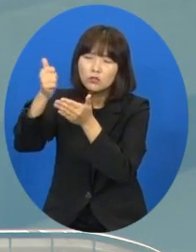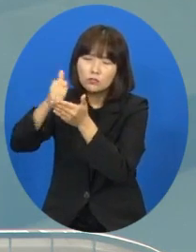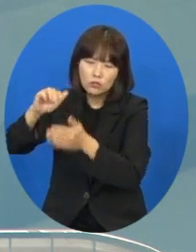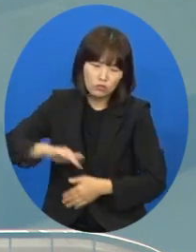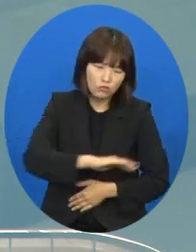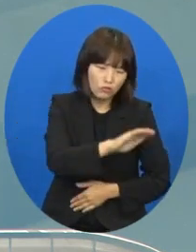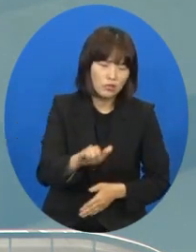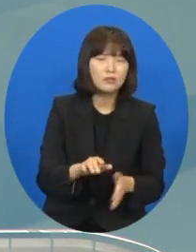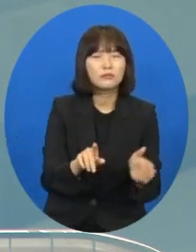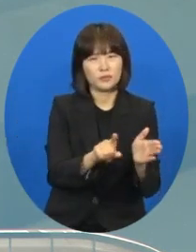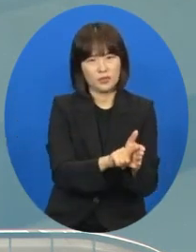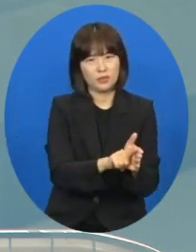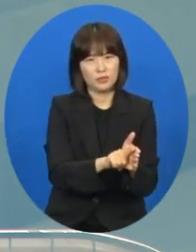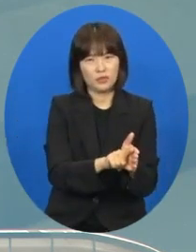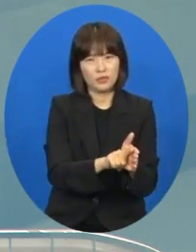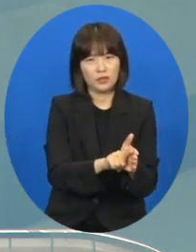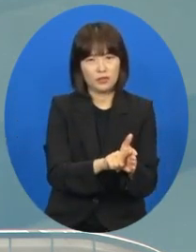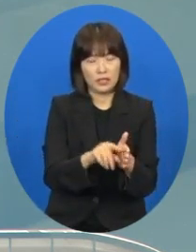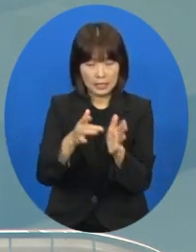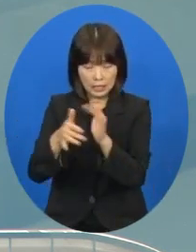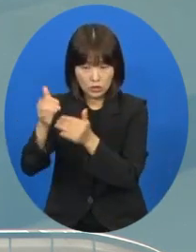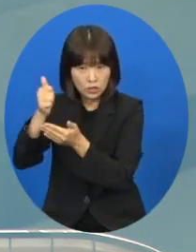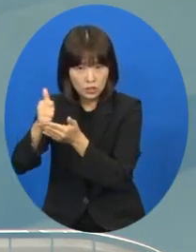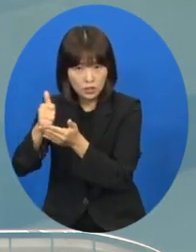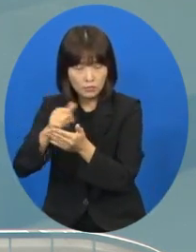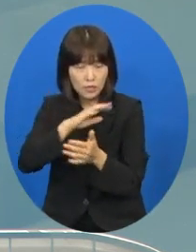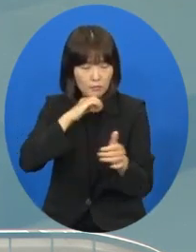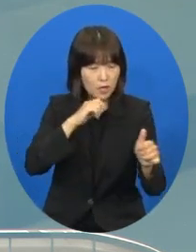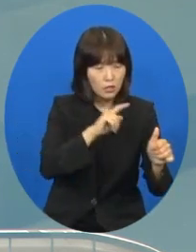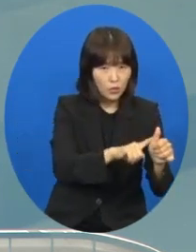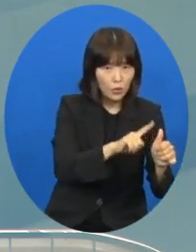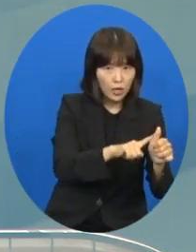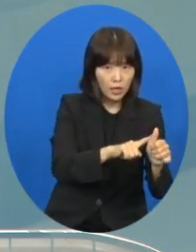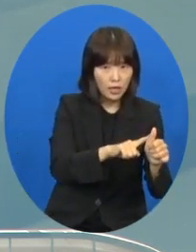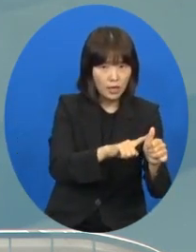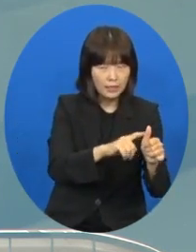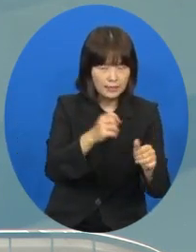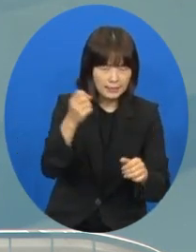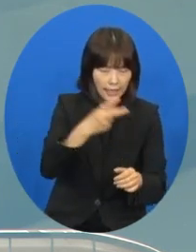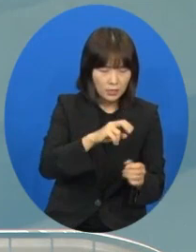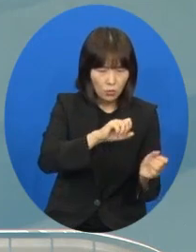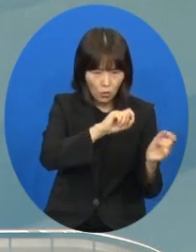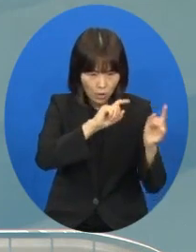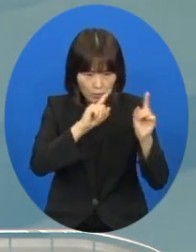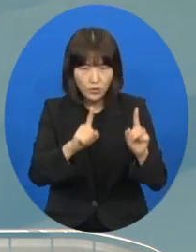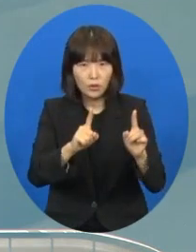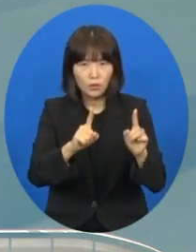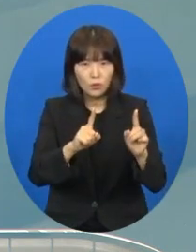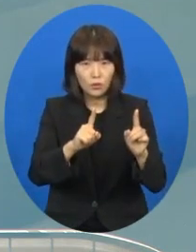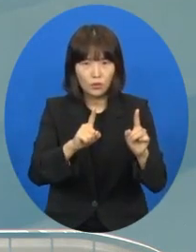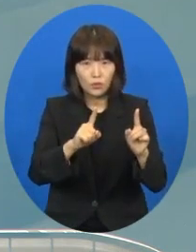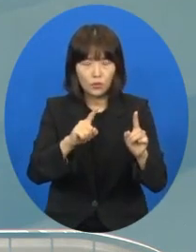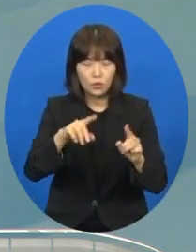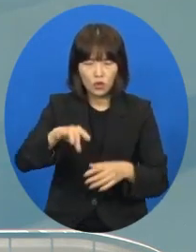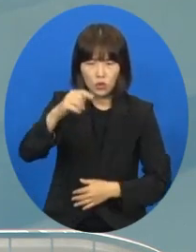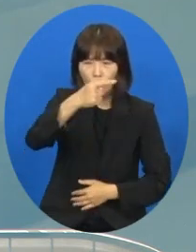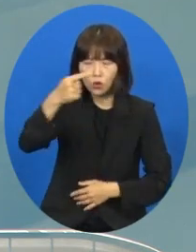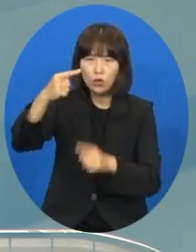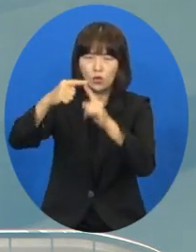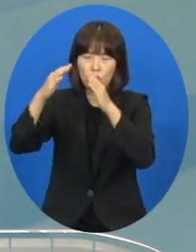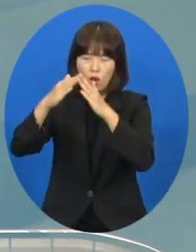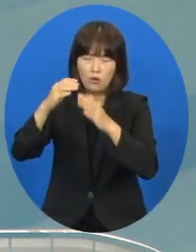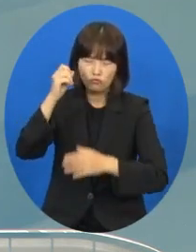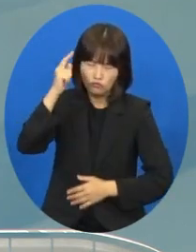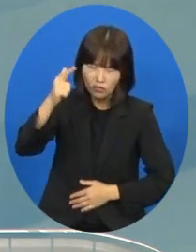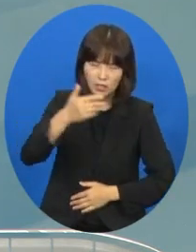거예요. 예수님은 베드로가 반드시 다시 회복이 되고 그리고 초대교회의 위대한 사도가